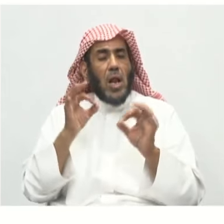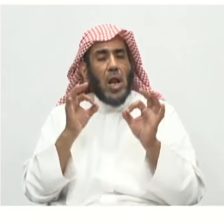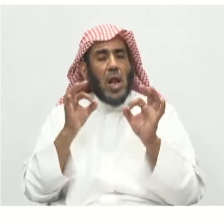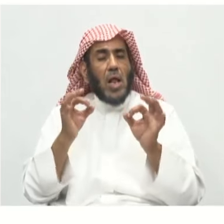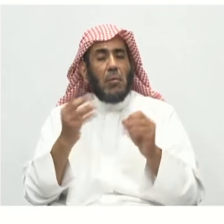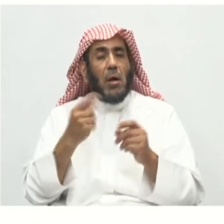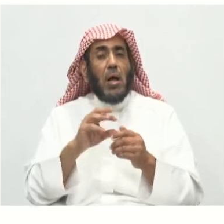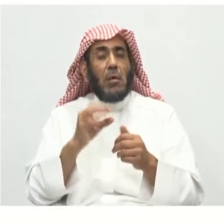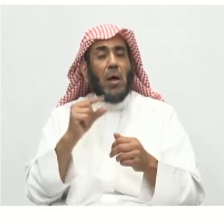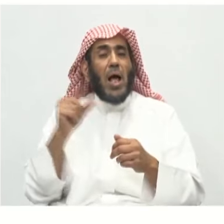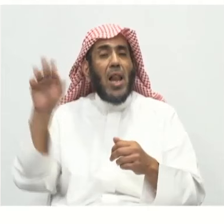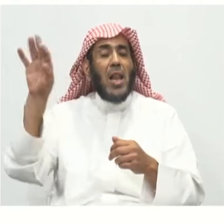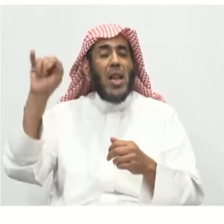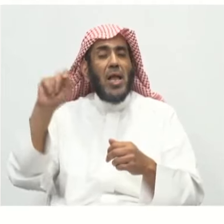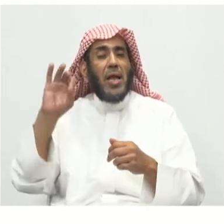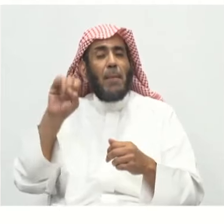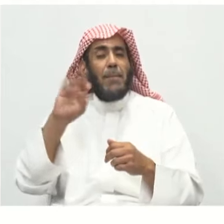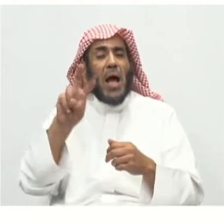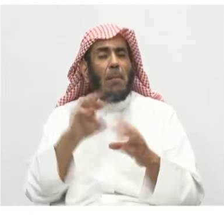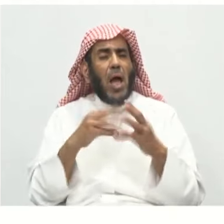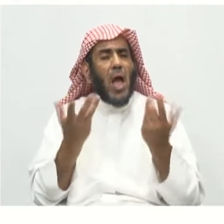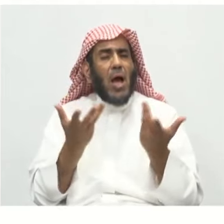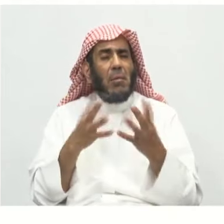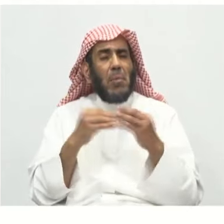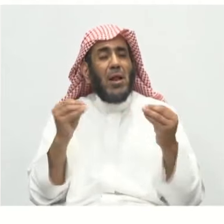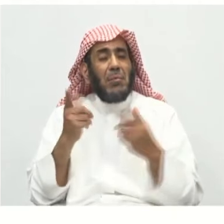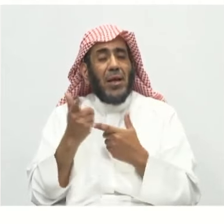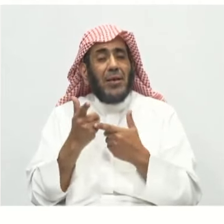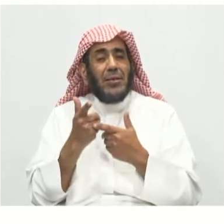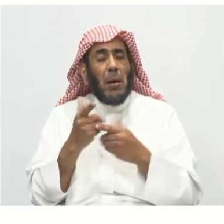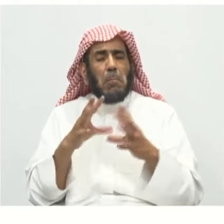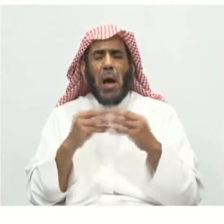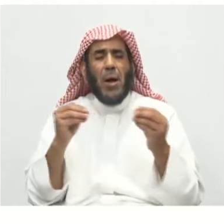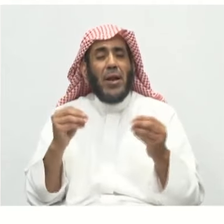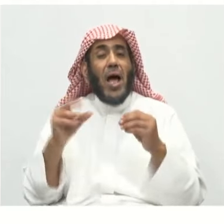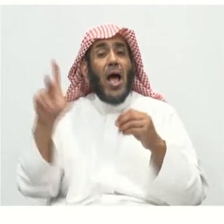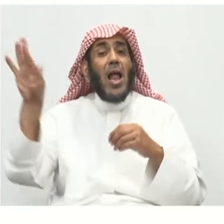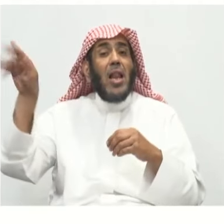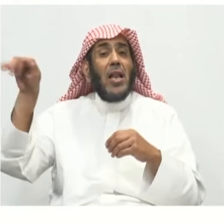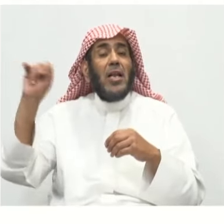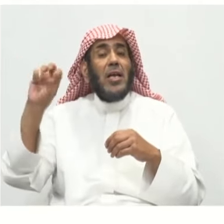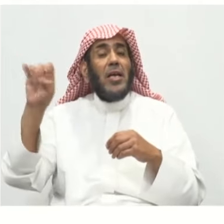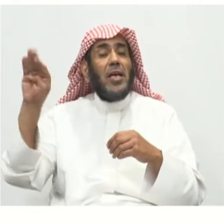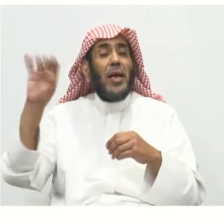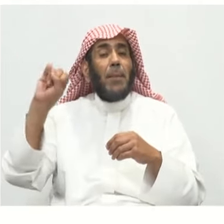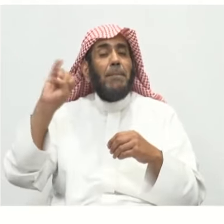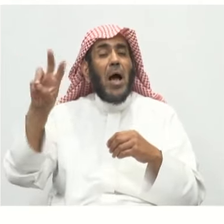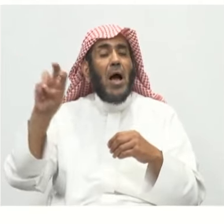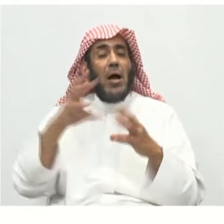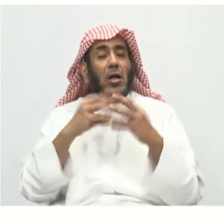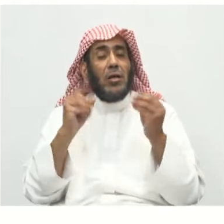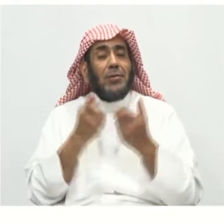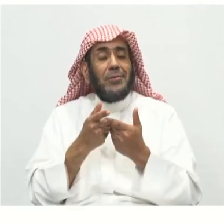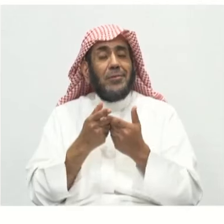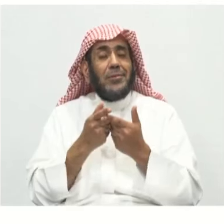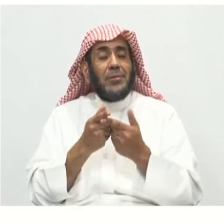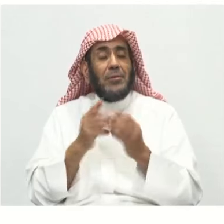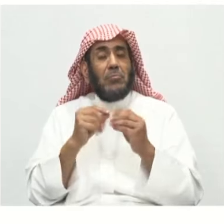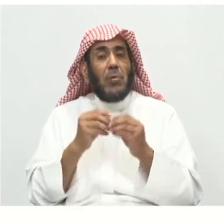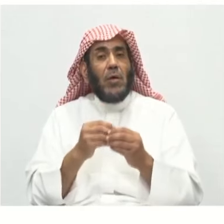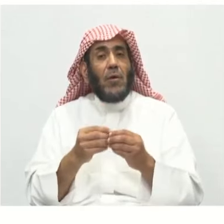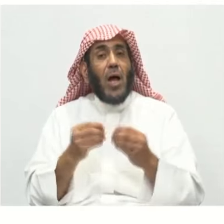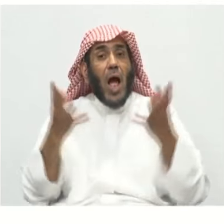اولا الحكمه الحكمه ما معناها لاحظوا هنا ذكرت او ذكر